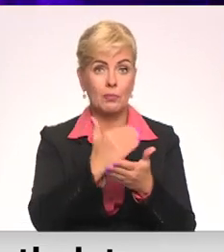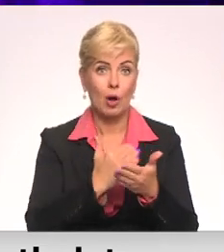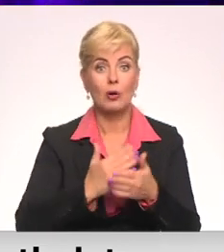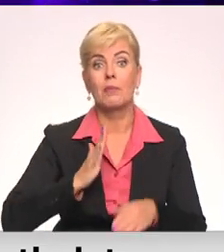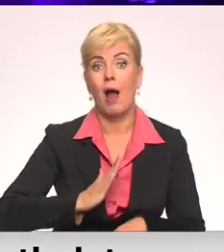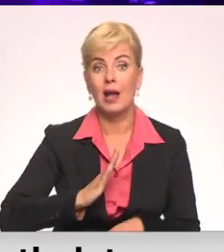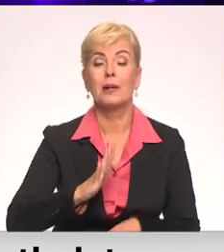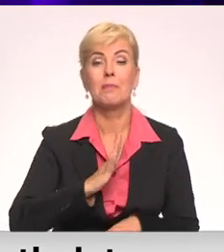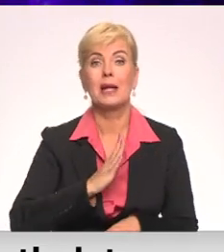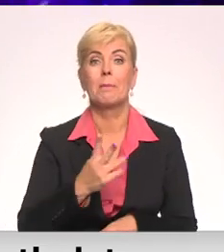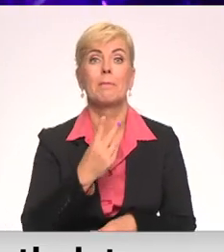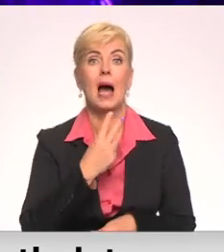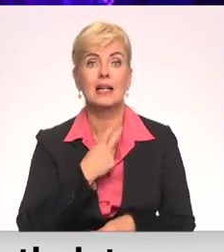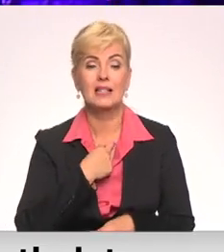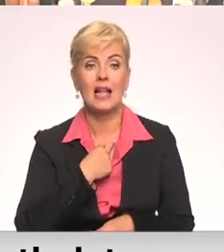kāds pārsteigums.